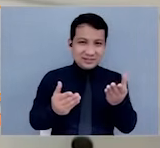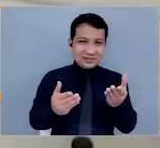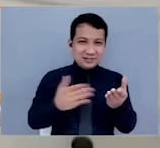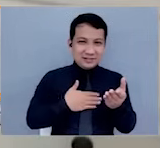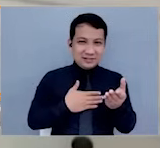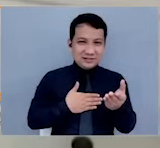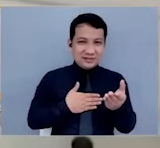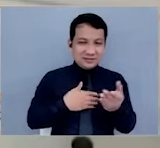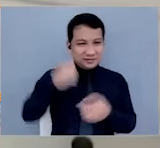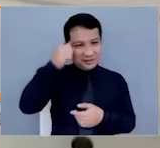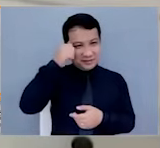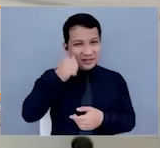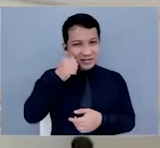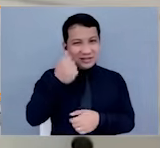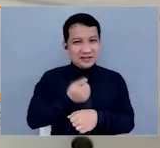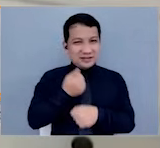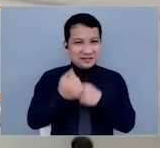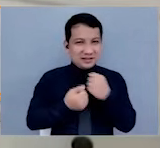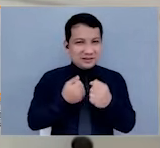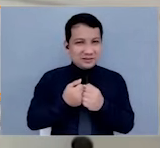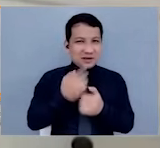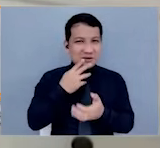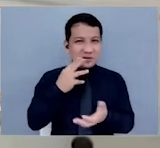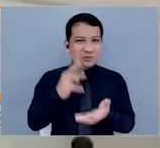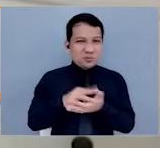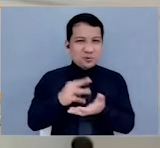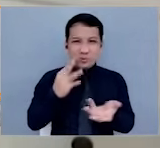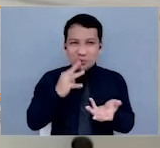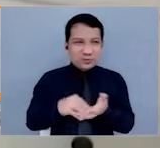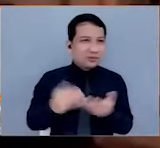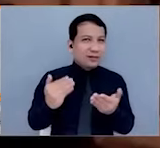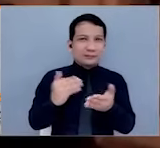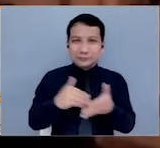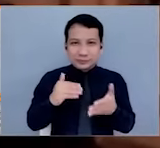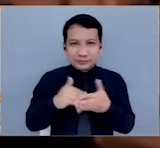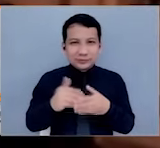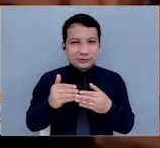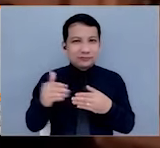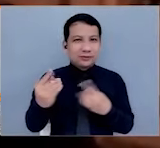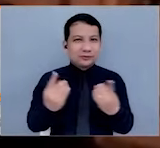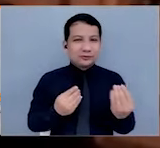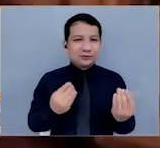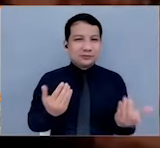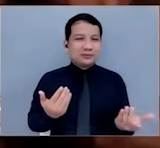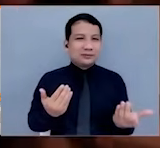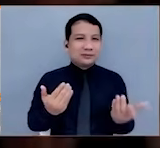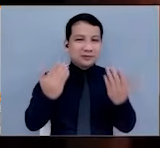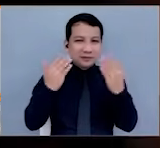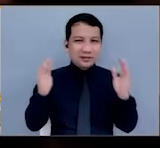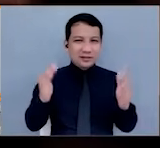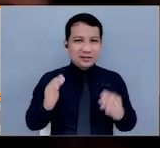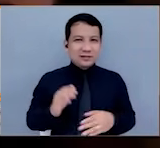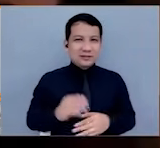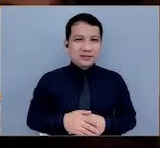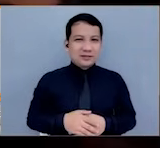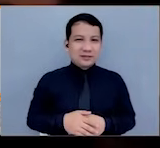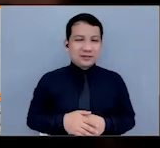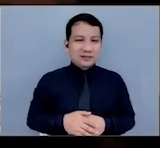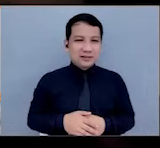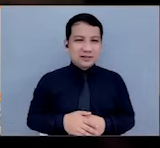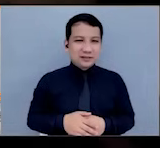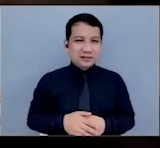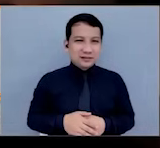years that it got worse and more predominant. I used to leave the home, go out in the garden a